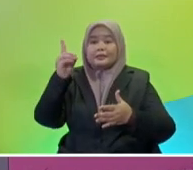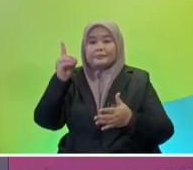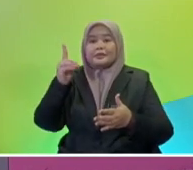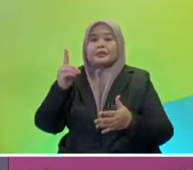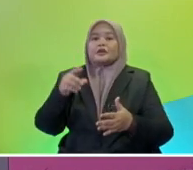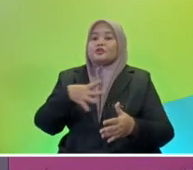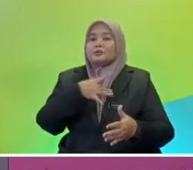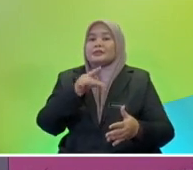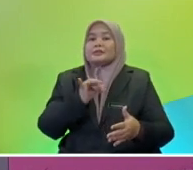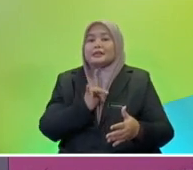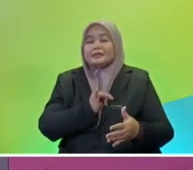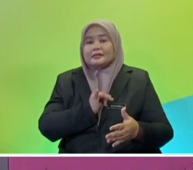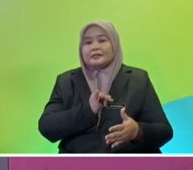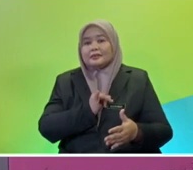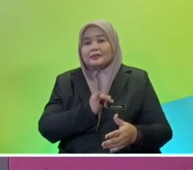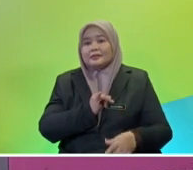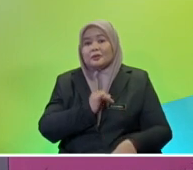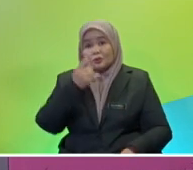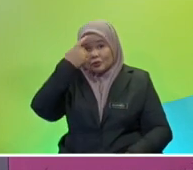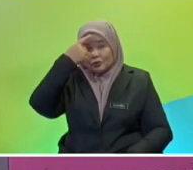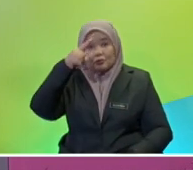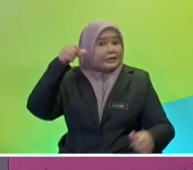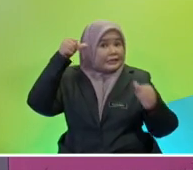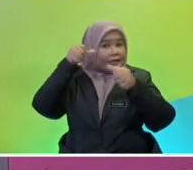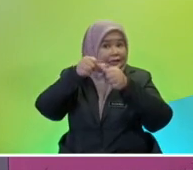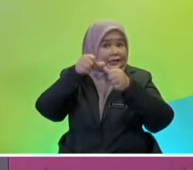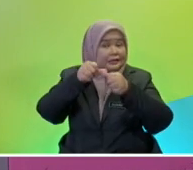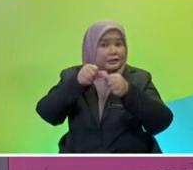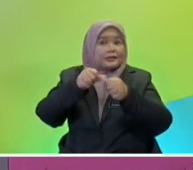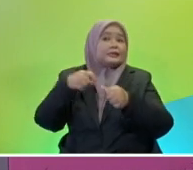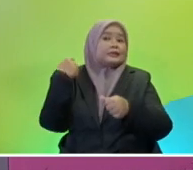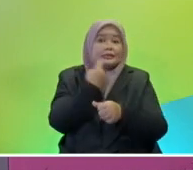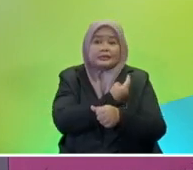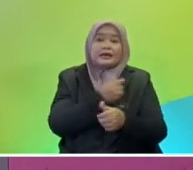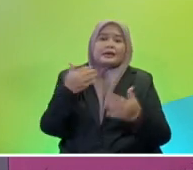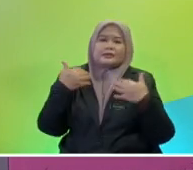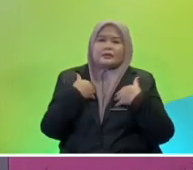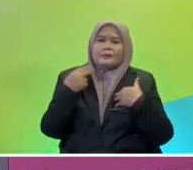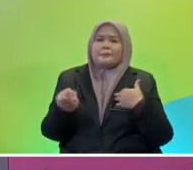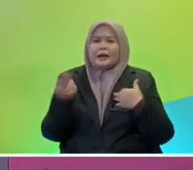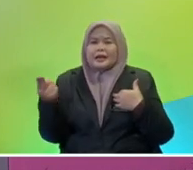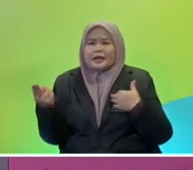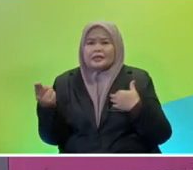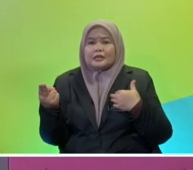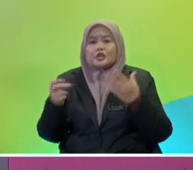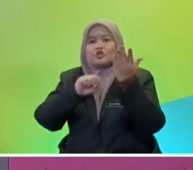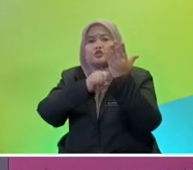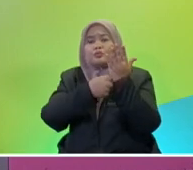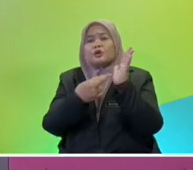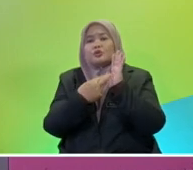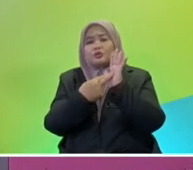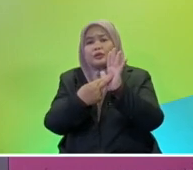sukalah Ustadzah untuk mengingatkan bahwa kita ada bahan ataupun sumber rujukan